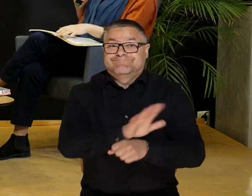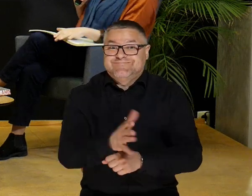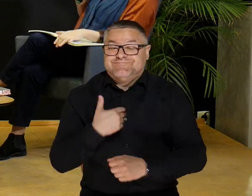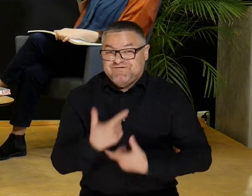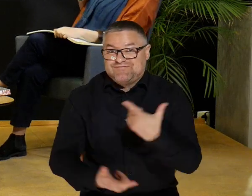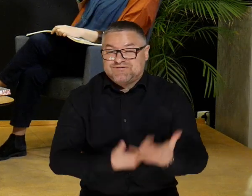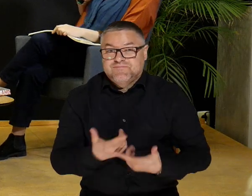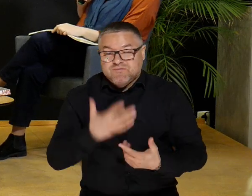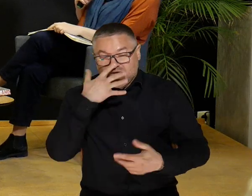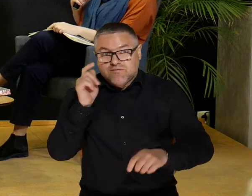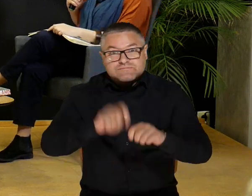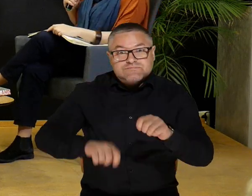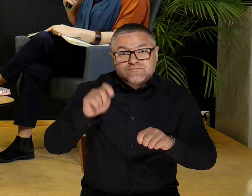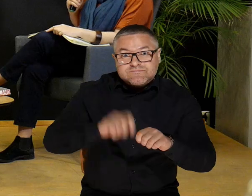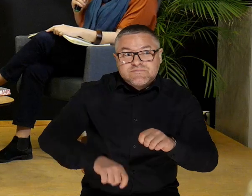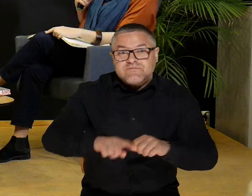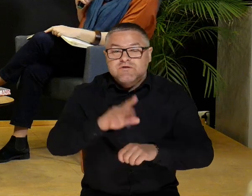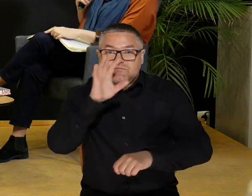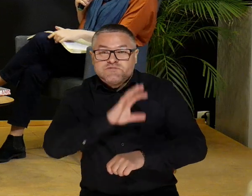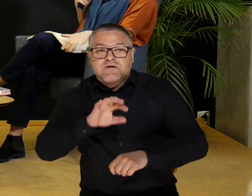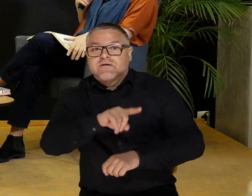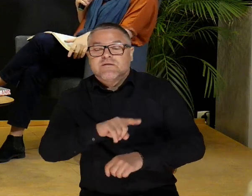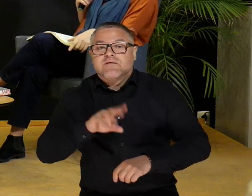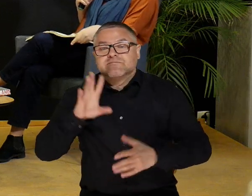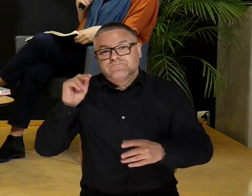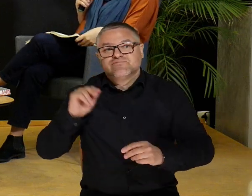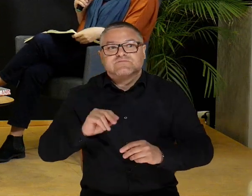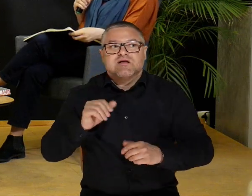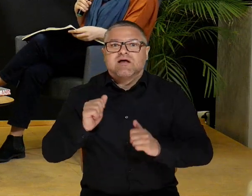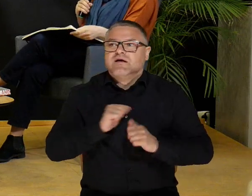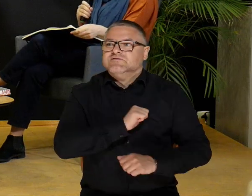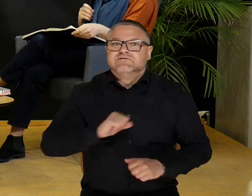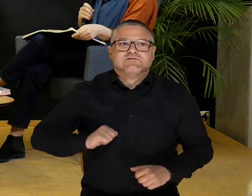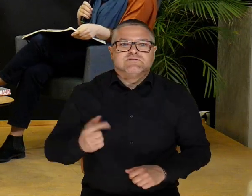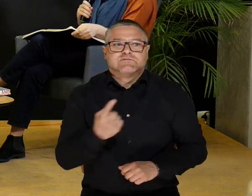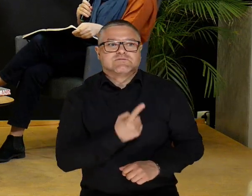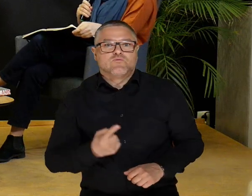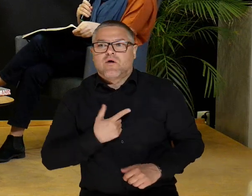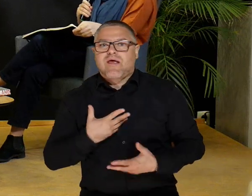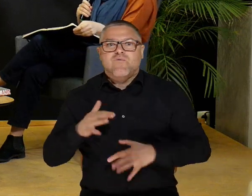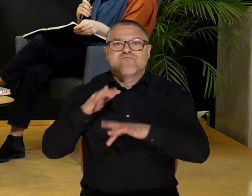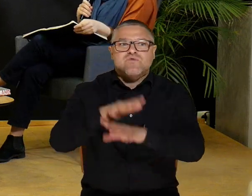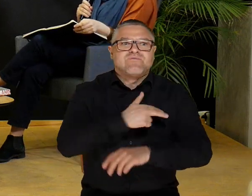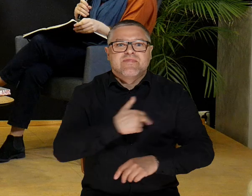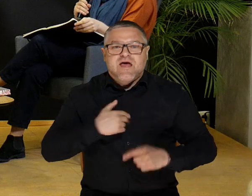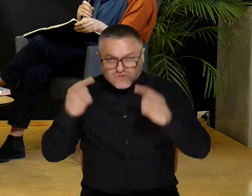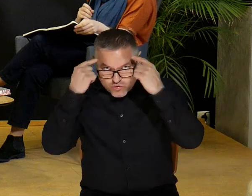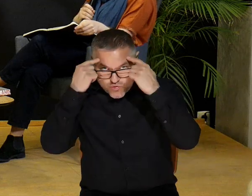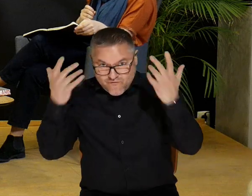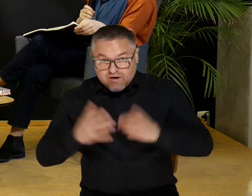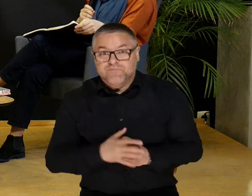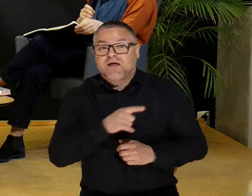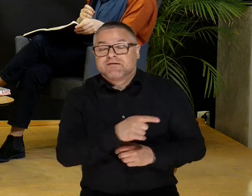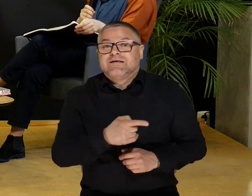się przyglądać sobie i tym właśnie, jak ta samotność na nas działa i naszej psychice. Ale ty, Michale,